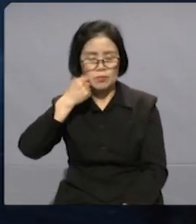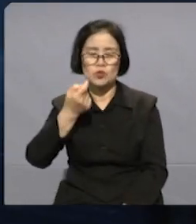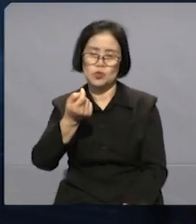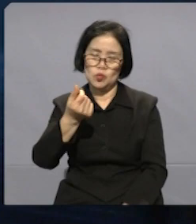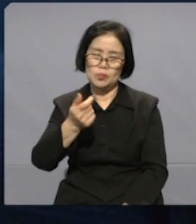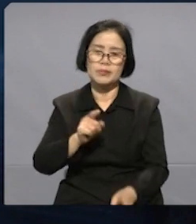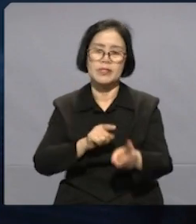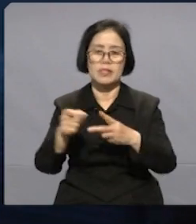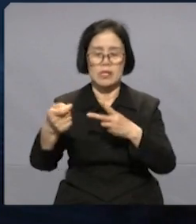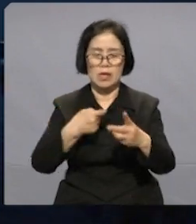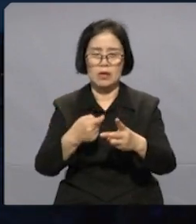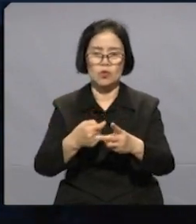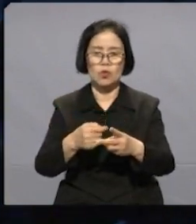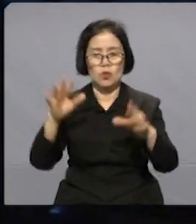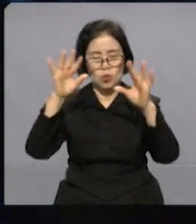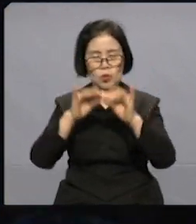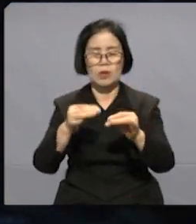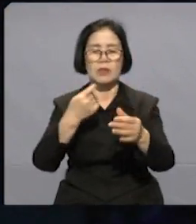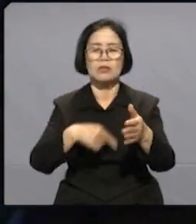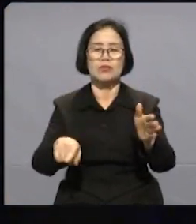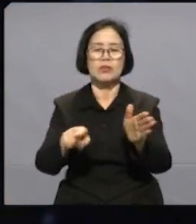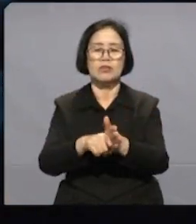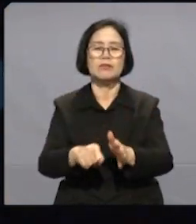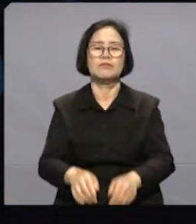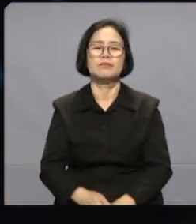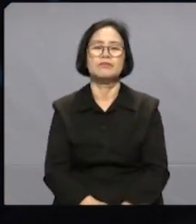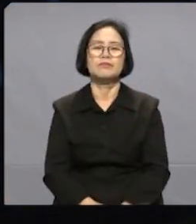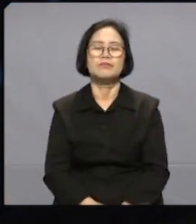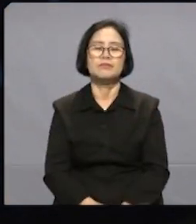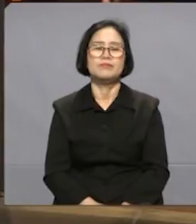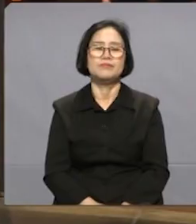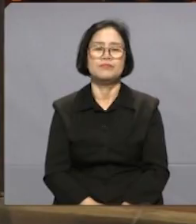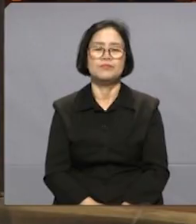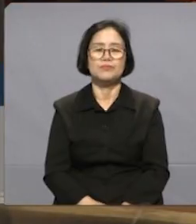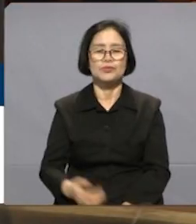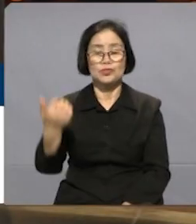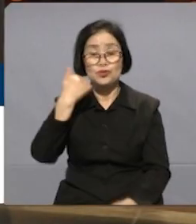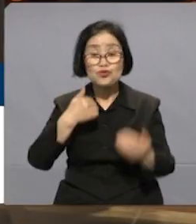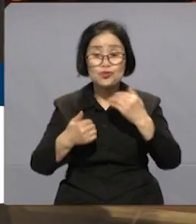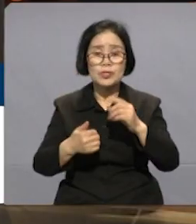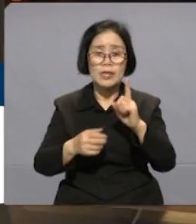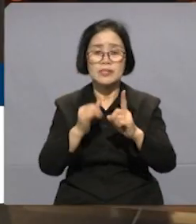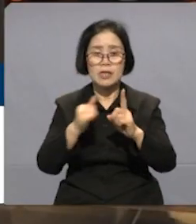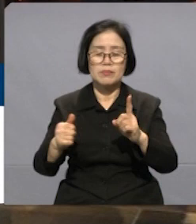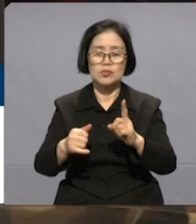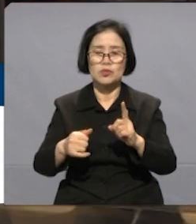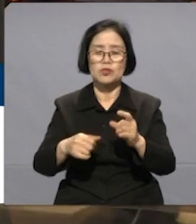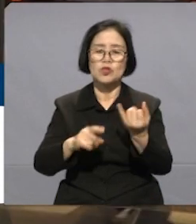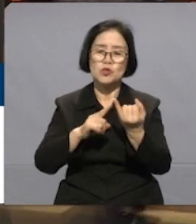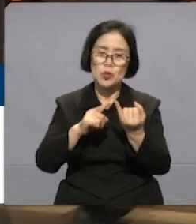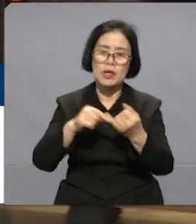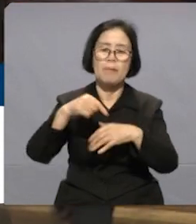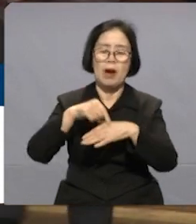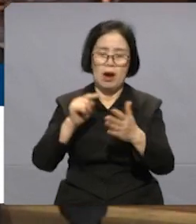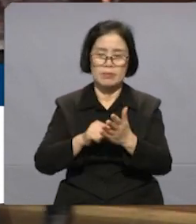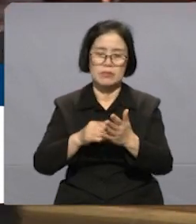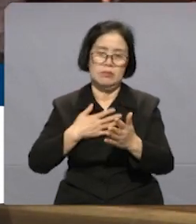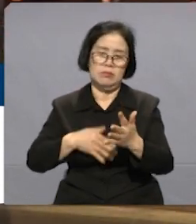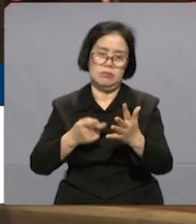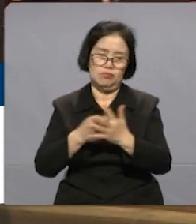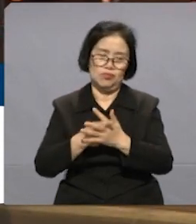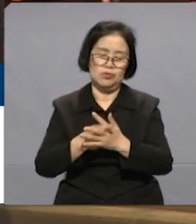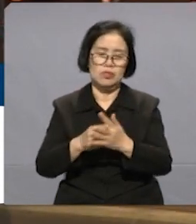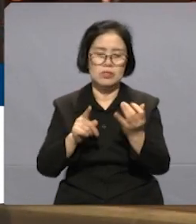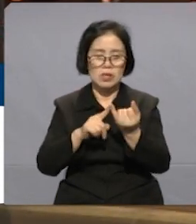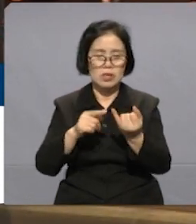조금이나마 이해하고 공감하기 위해서입니다. 누구 하나라도 소희의 마음을 알아주거나 소희의